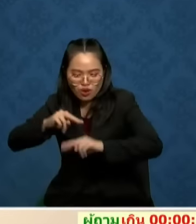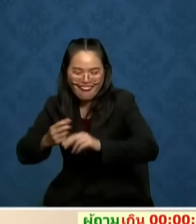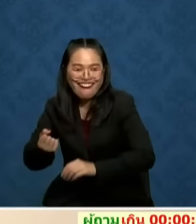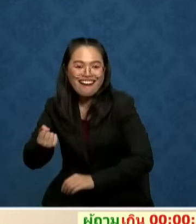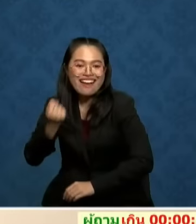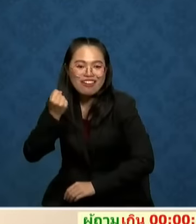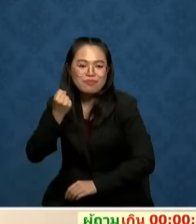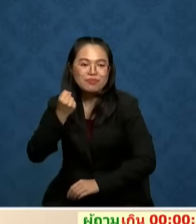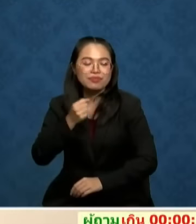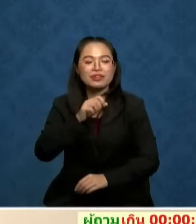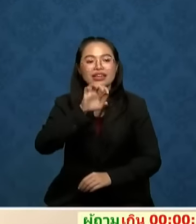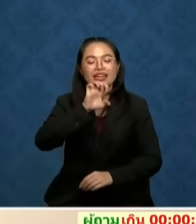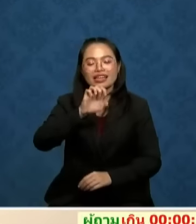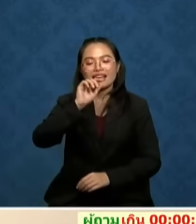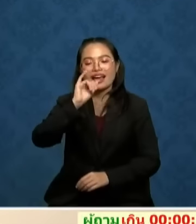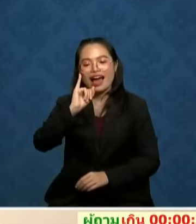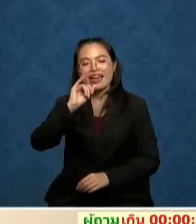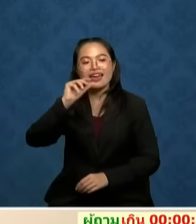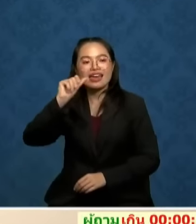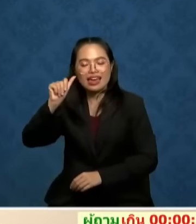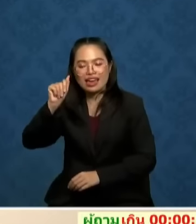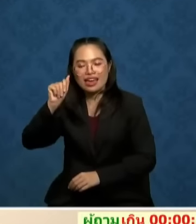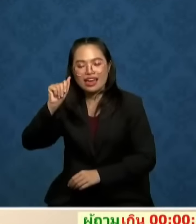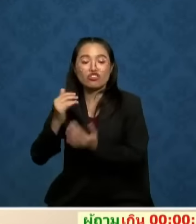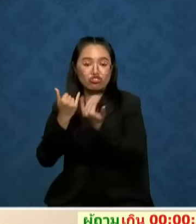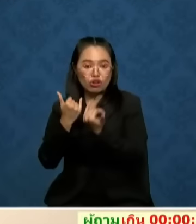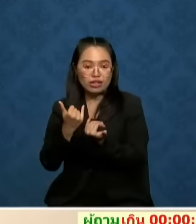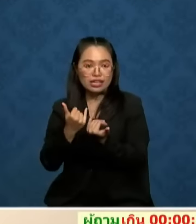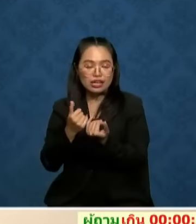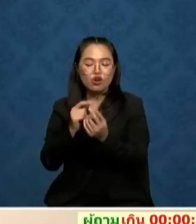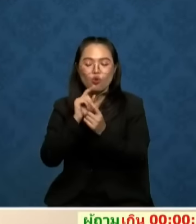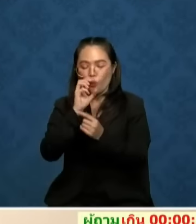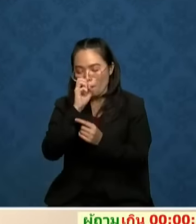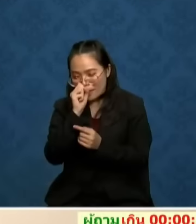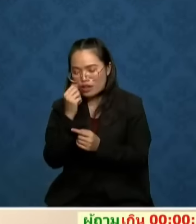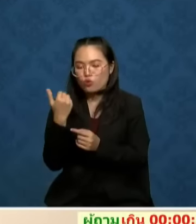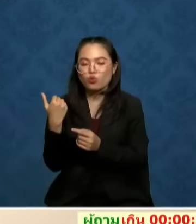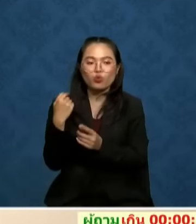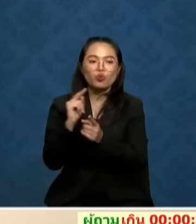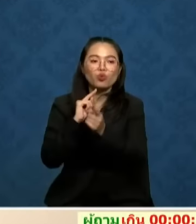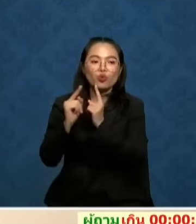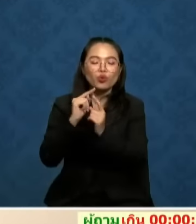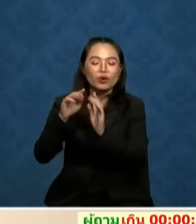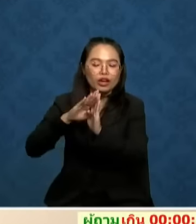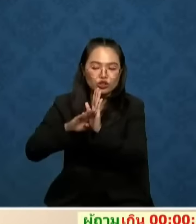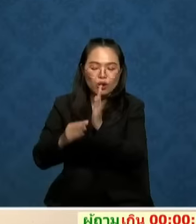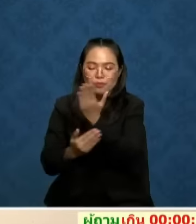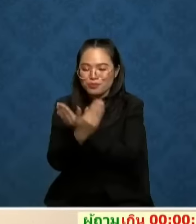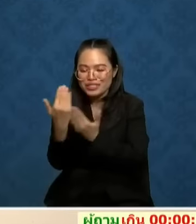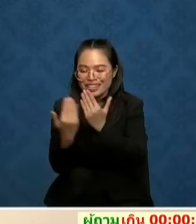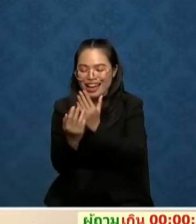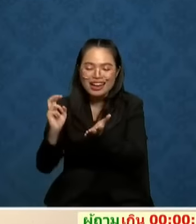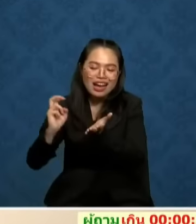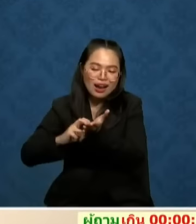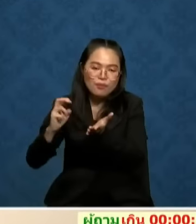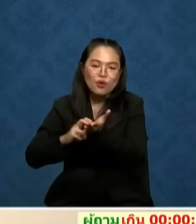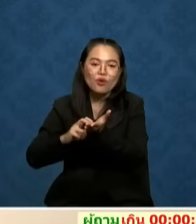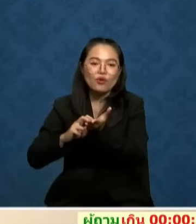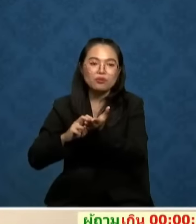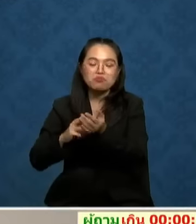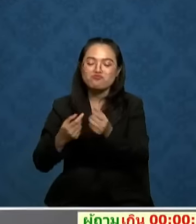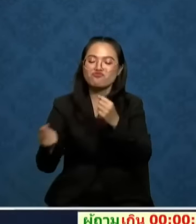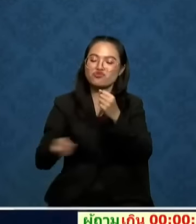องเข้ามาประกอบในการใบอนุญาตด้วยตอนนี้เรากำลังเอาเข้าไปเรียกเป็นหนึ่งในขั้นตอนในการพิจารณาเรื่องนี้ด้วยนะคะเรื่องของเพิ่มโ